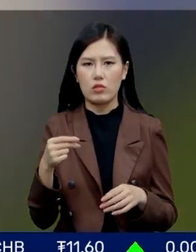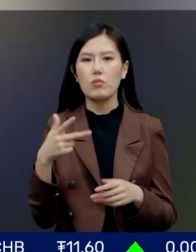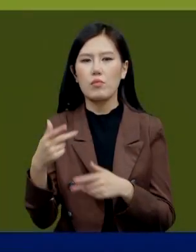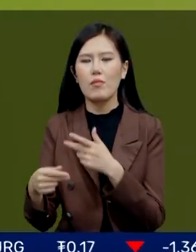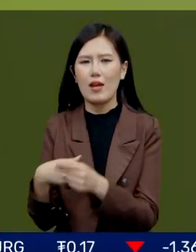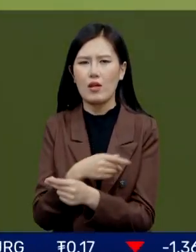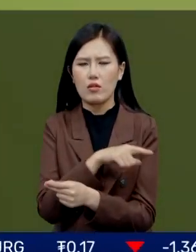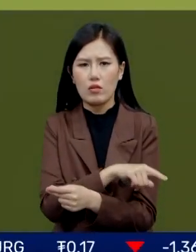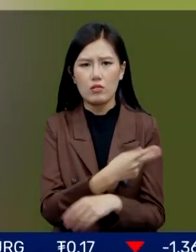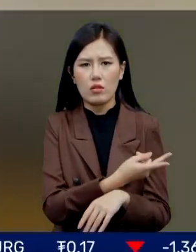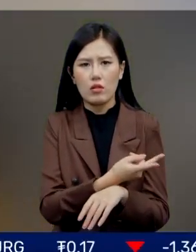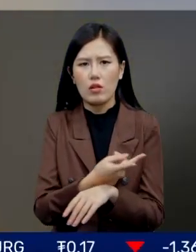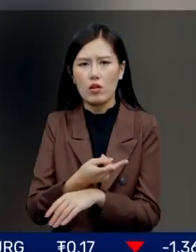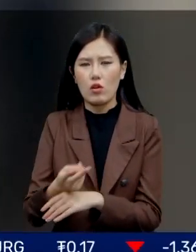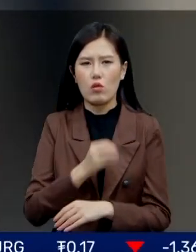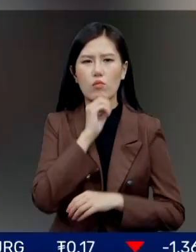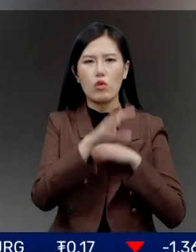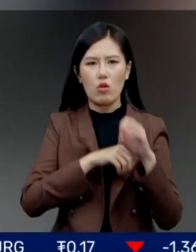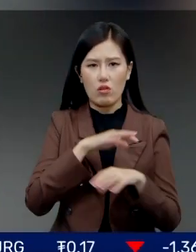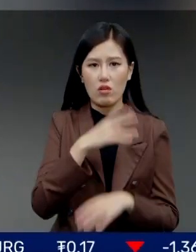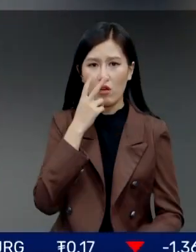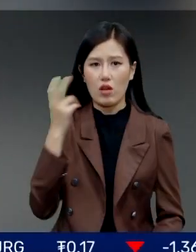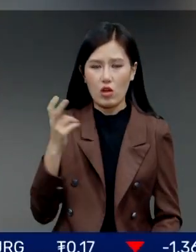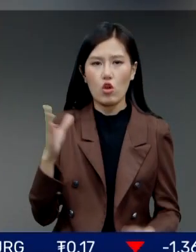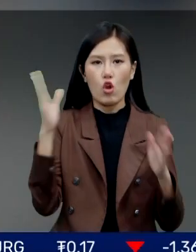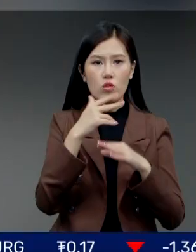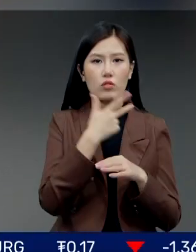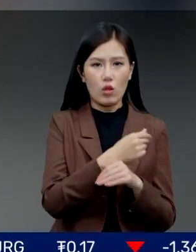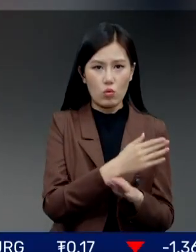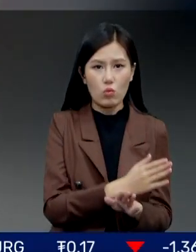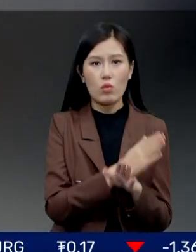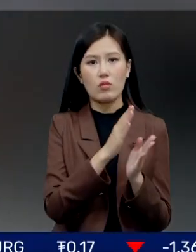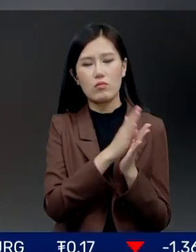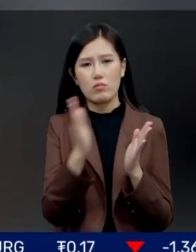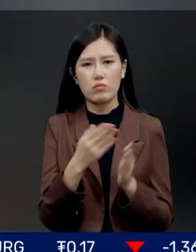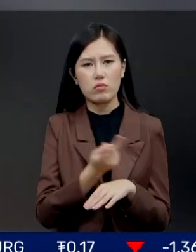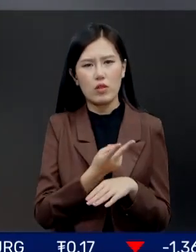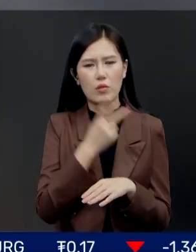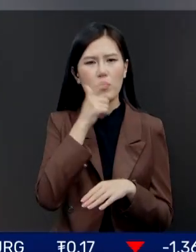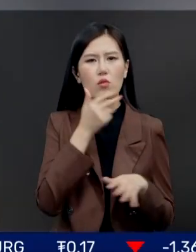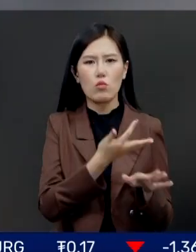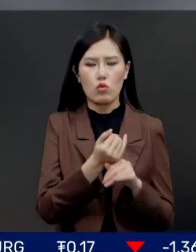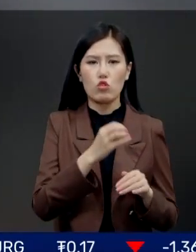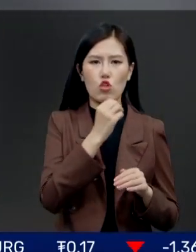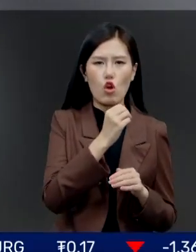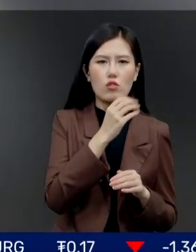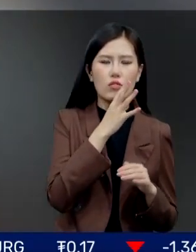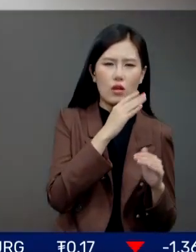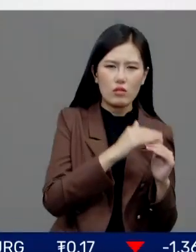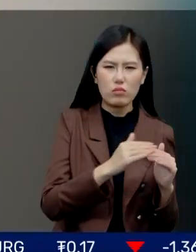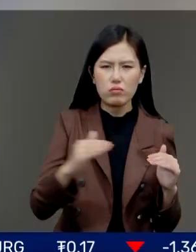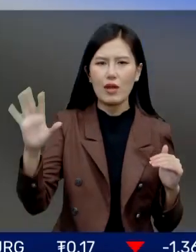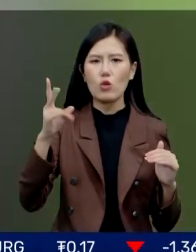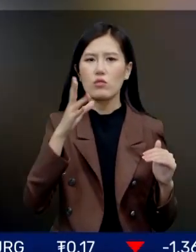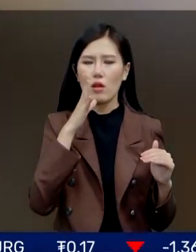сахуулаад таталт өгч үйлдэж эхэлсэн байна. Таны харж байгаачлан оройн тарианы дараахан таталт өгч биеийн байдал нь муутсан 0-12 насны хүүхдүүдэд шөнийн интэгтэг